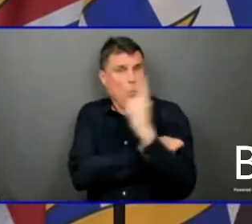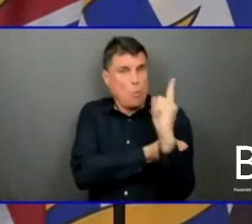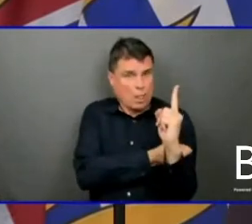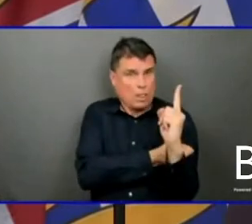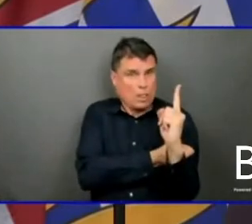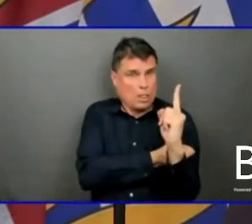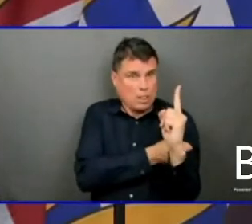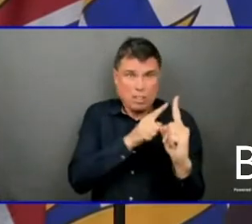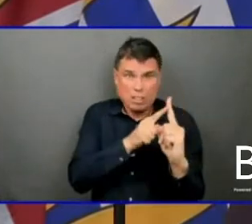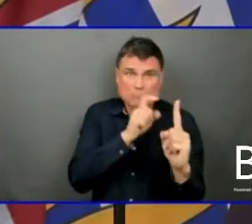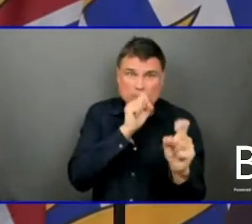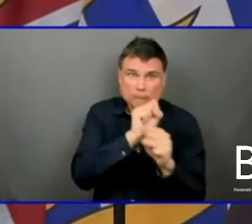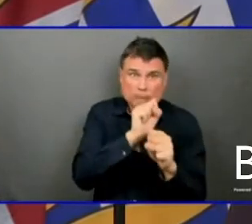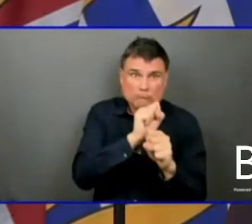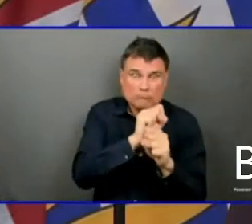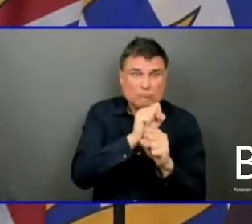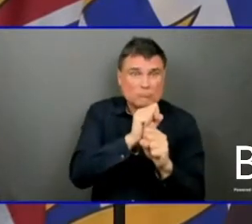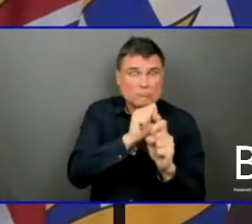么